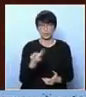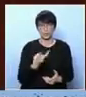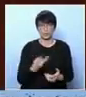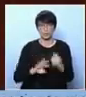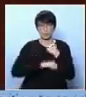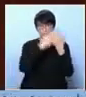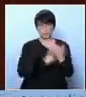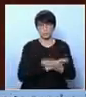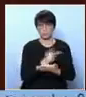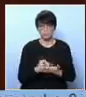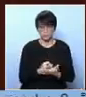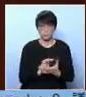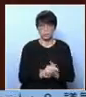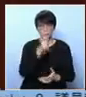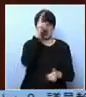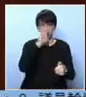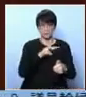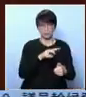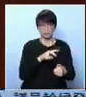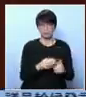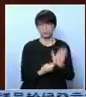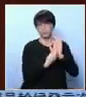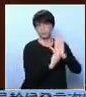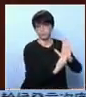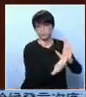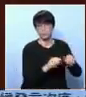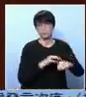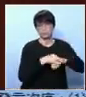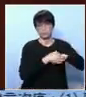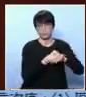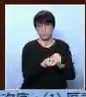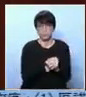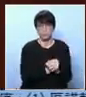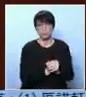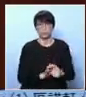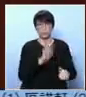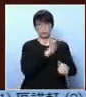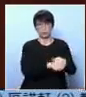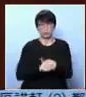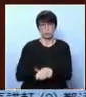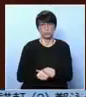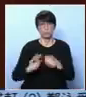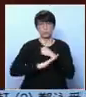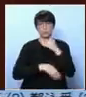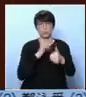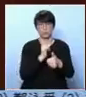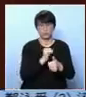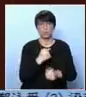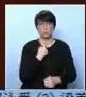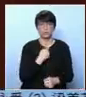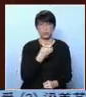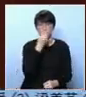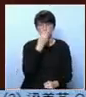訂咧，係為咗彰顯法治，亦都係聯合其他國家打擊罪行，唔希望香港成為一個俾一